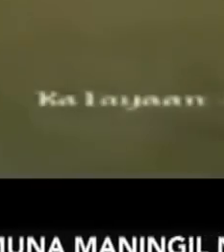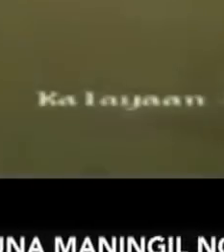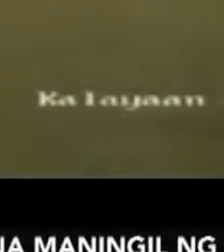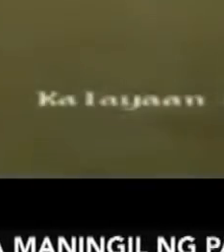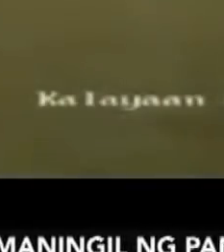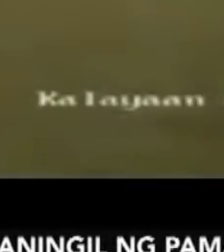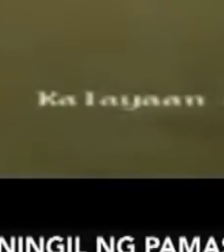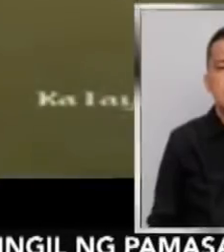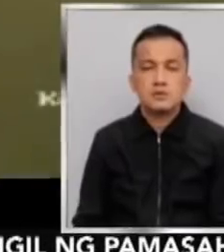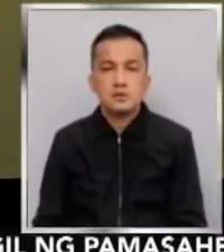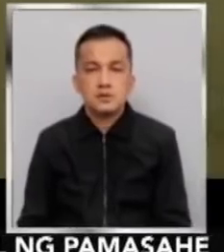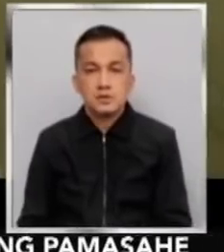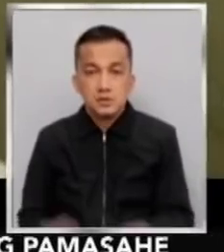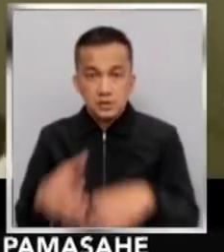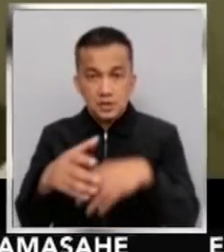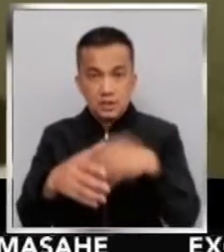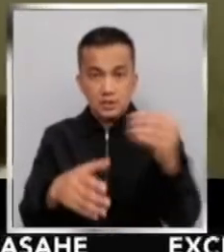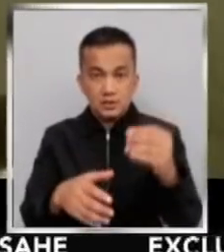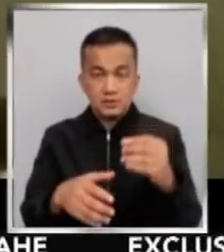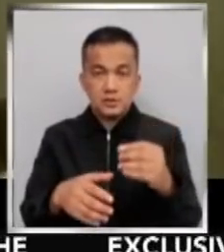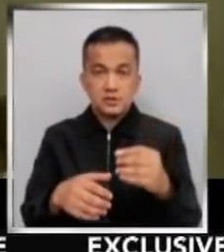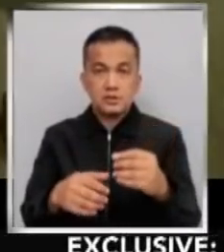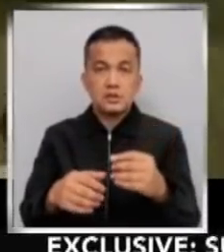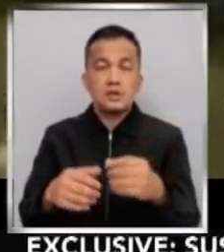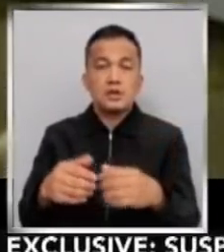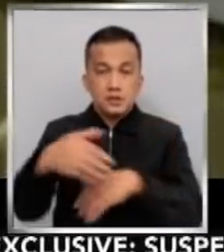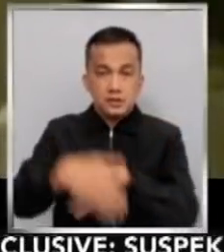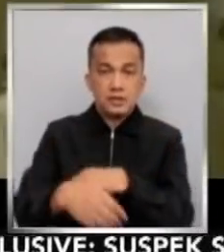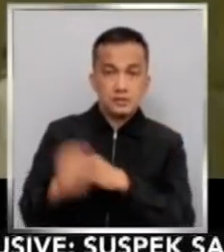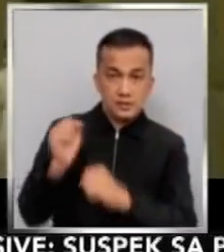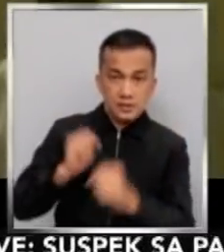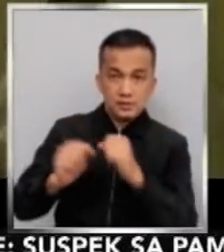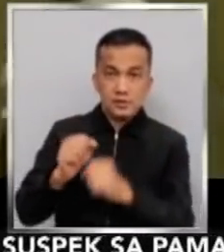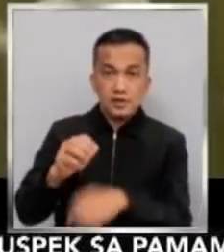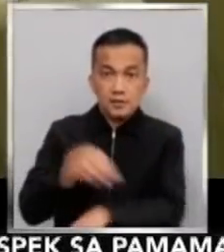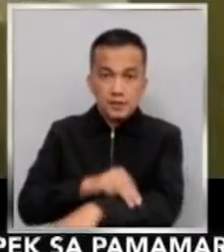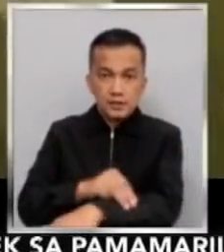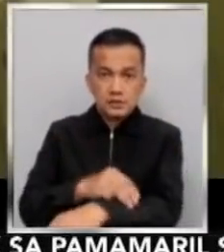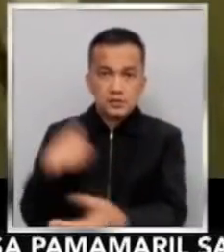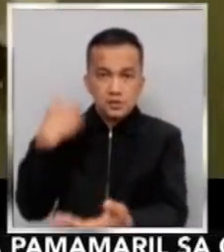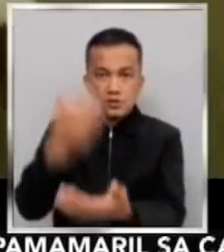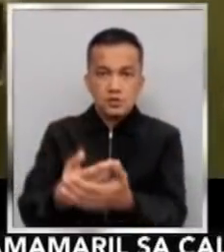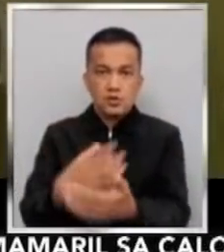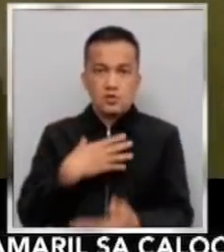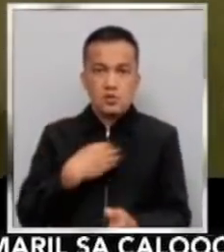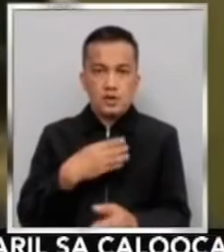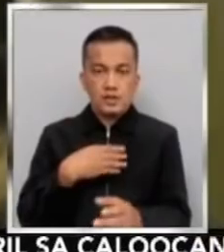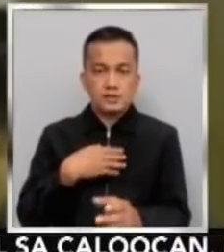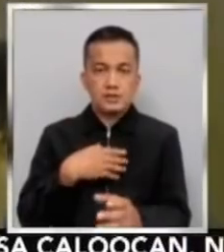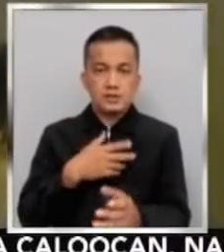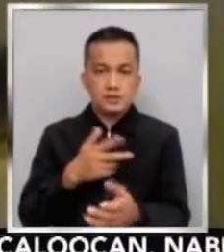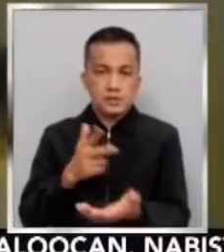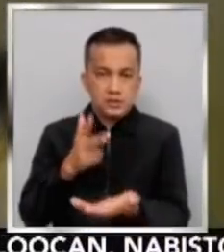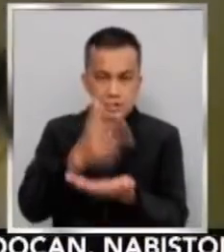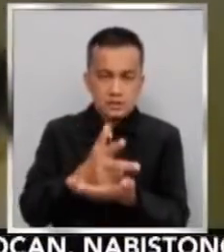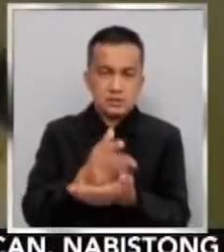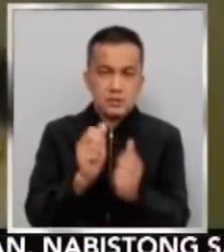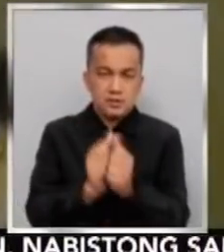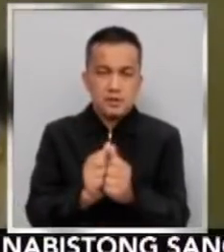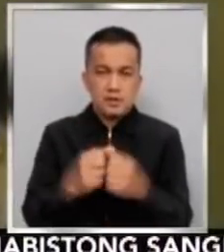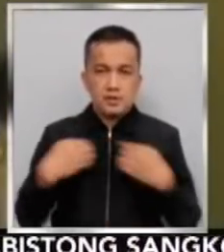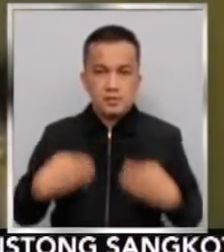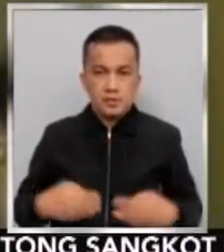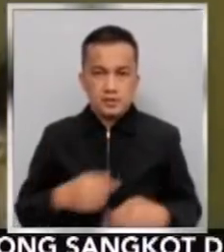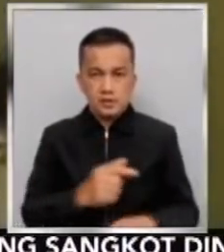Sa labas naman ng isang nightclub sa Makati pa rin, dumating ang kulay puting pickup sa kayang suspect at kanyang mga bodyguard. Nang tila hindi